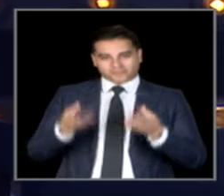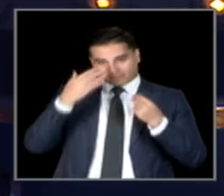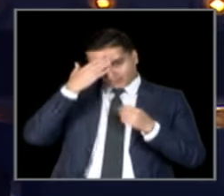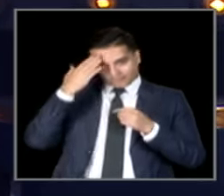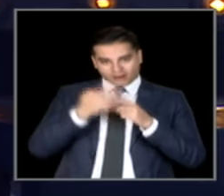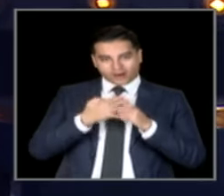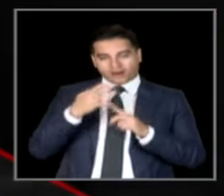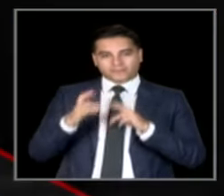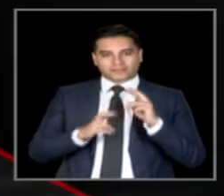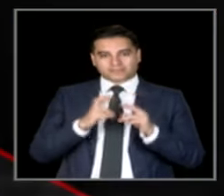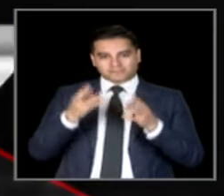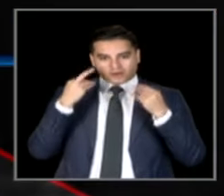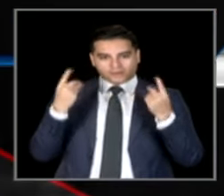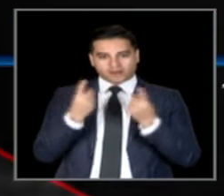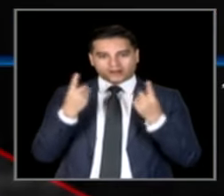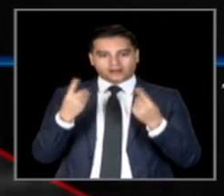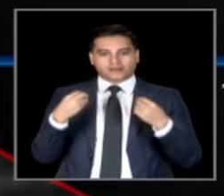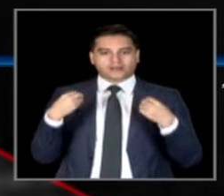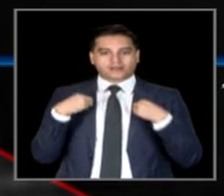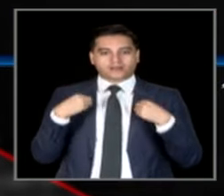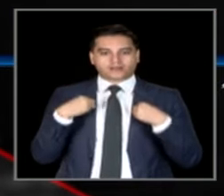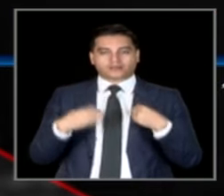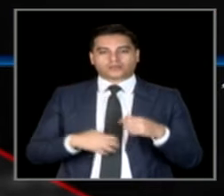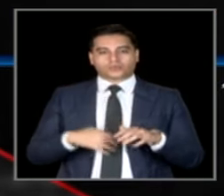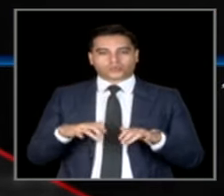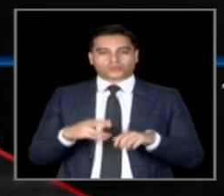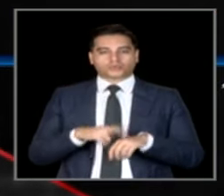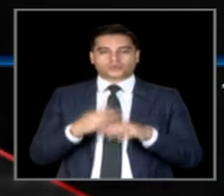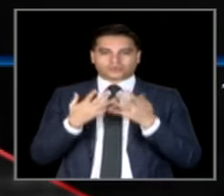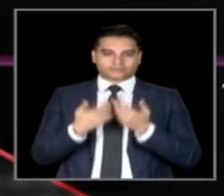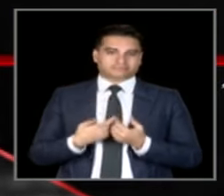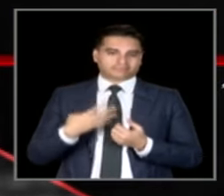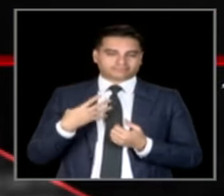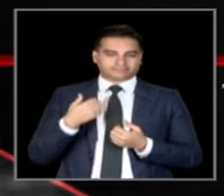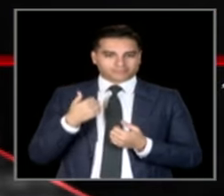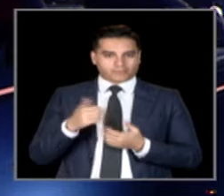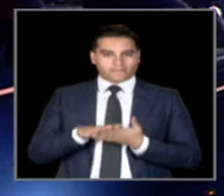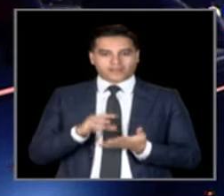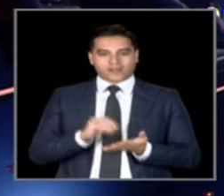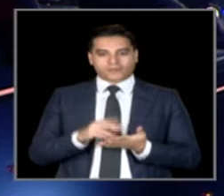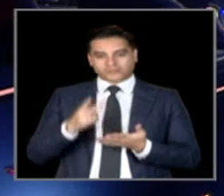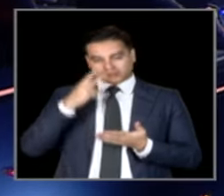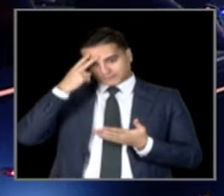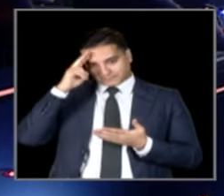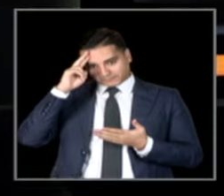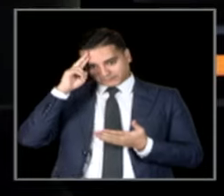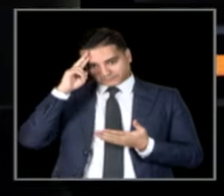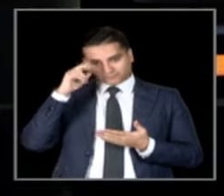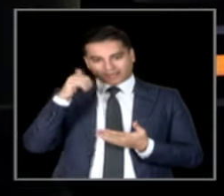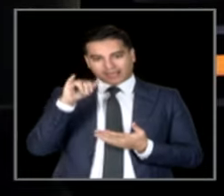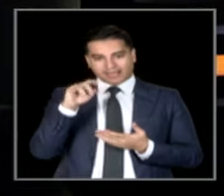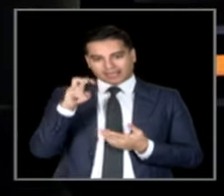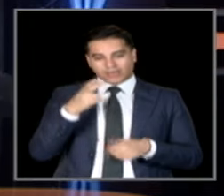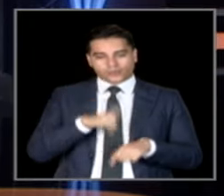فقرة المعرفة أربع أسئلة، معلومات عامة، رياضة، تكنولوجيا، وقدرات ذهنية. أول اتنين